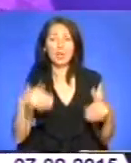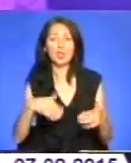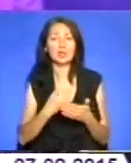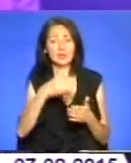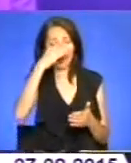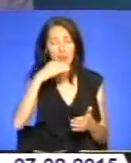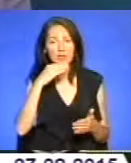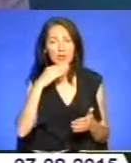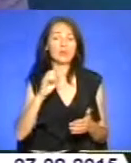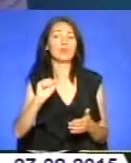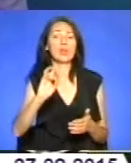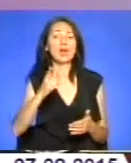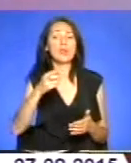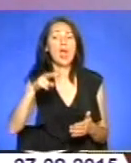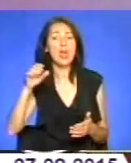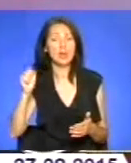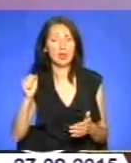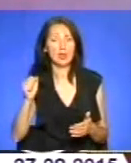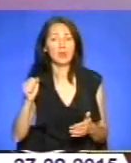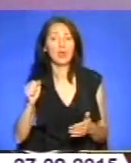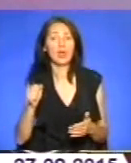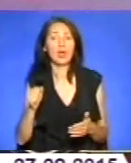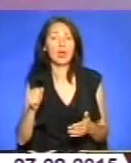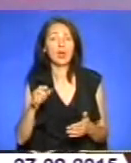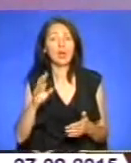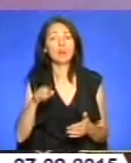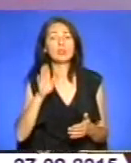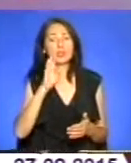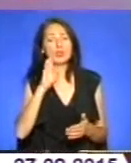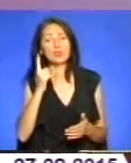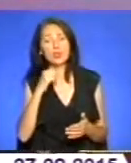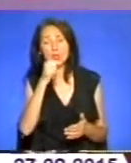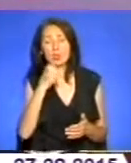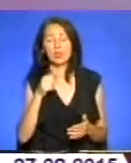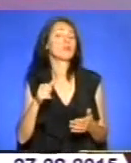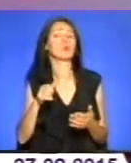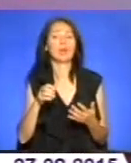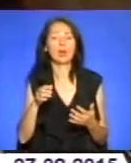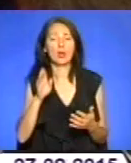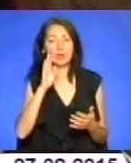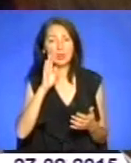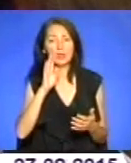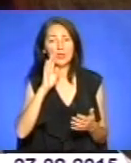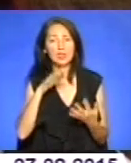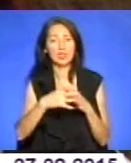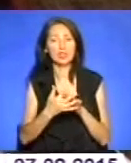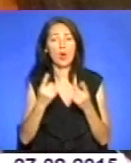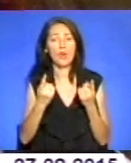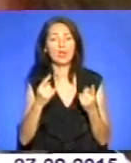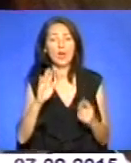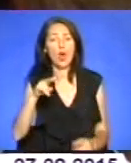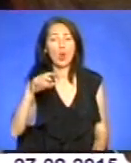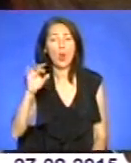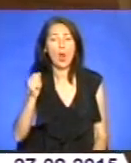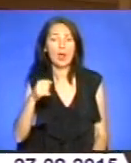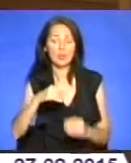села Дорофіївка Підволочиського району – рочок. Софії Вітишин з села Велика Лука Тернопільського району – 18. Та для кожної з них,